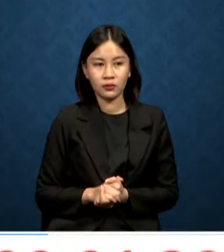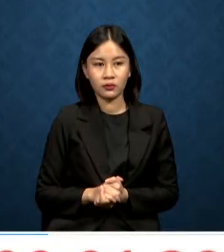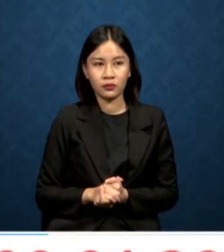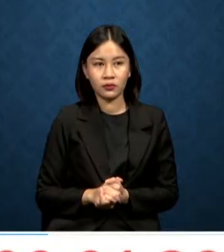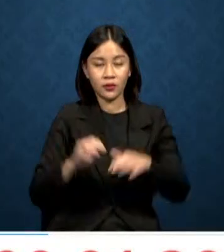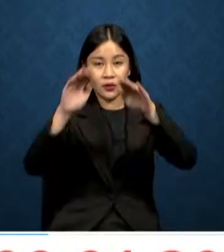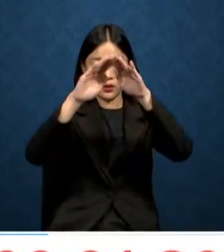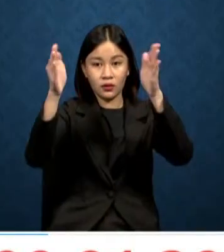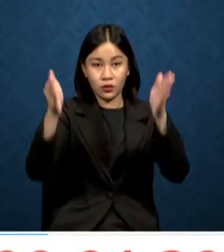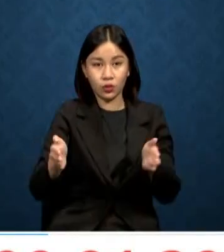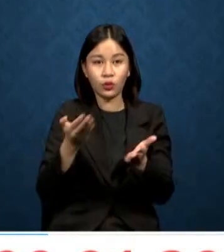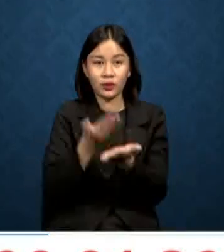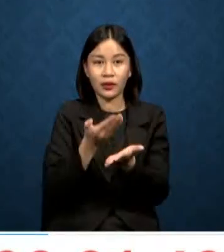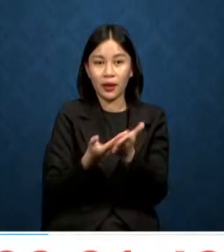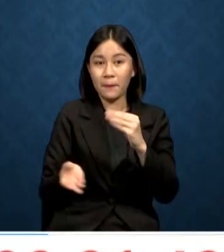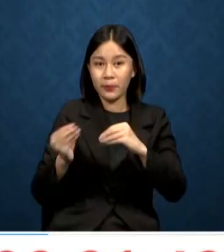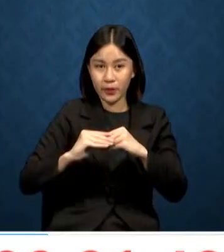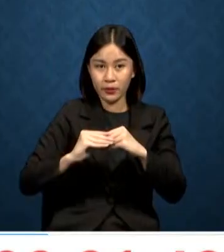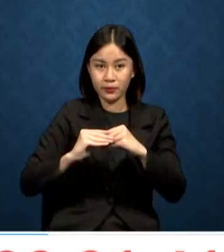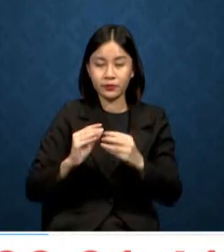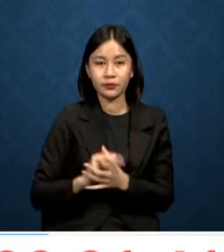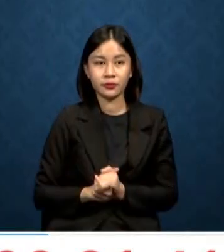ตู้เติมเงินนะครับ